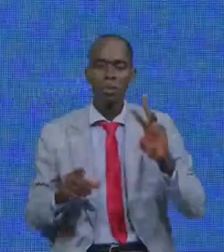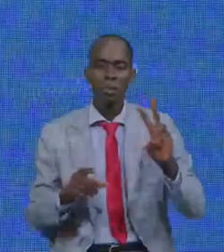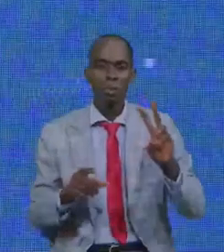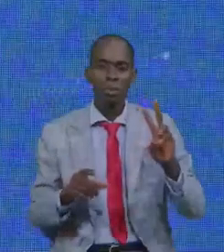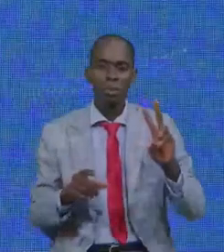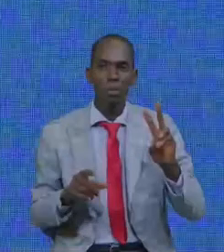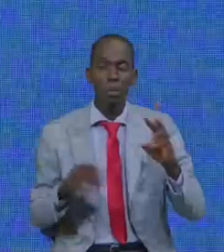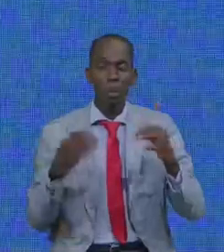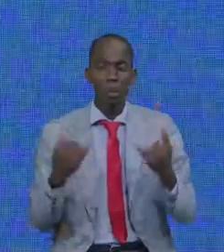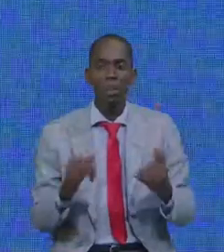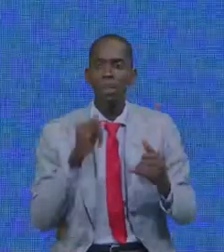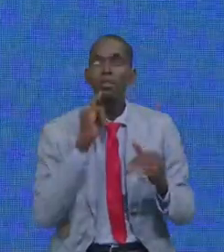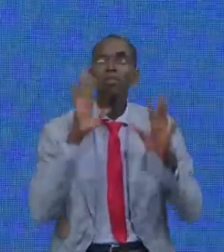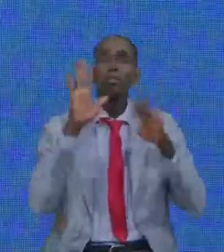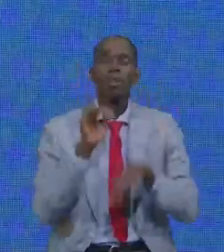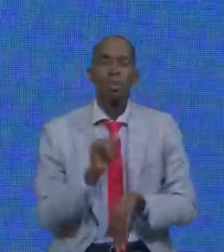Voici le moment des miracles.